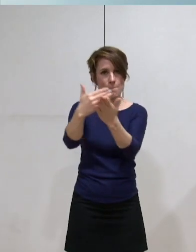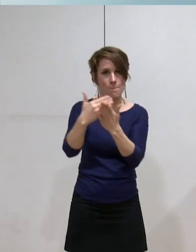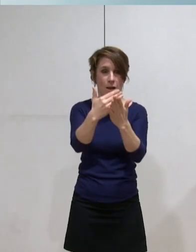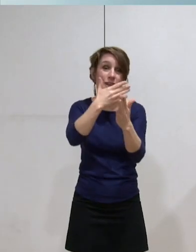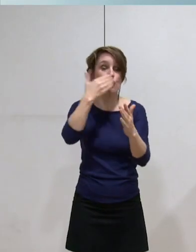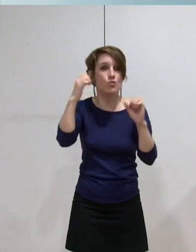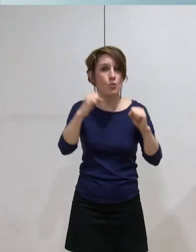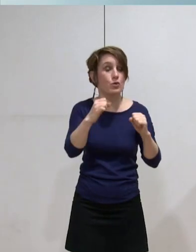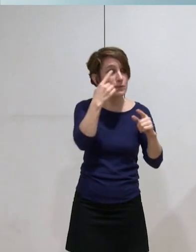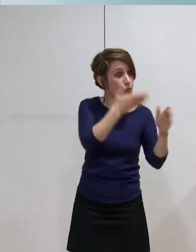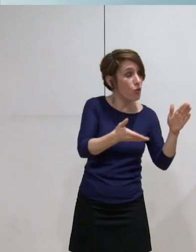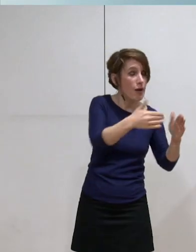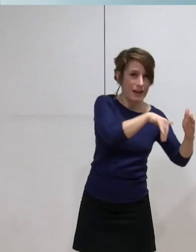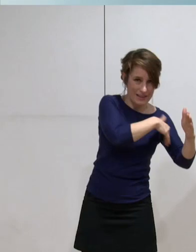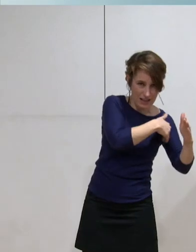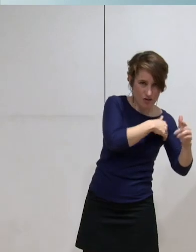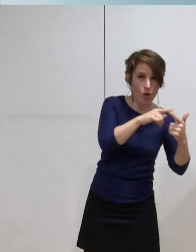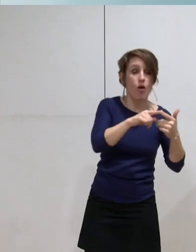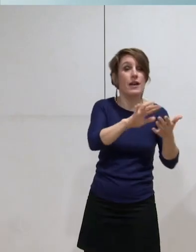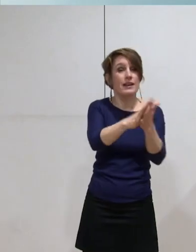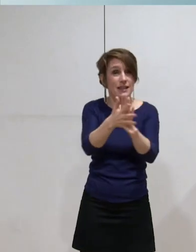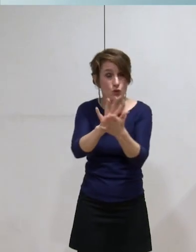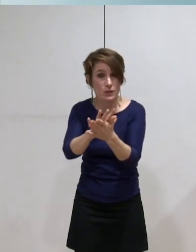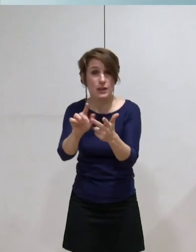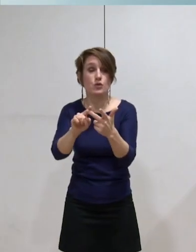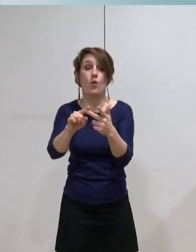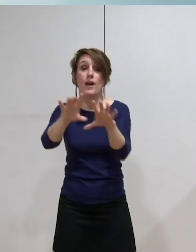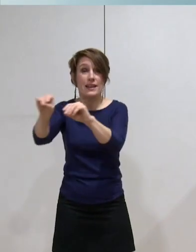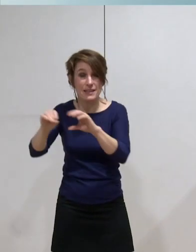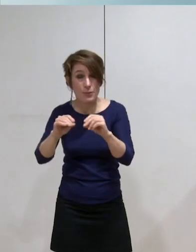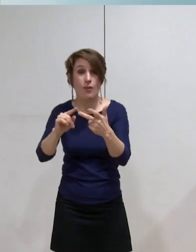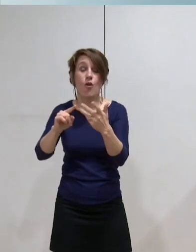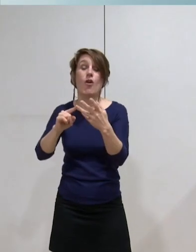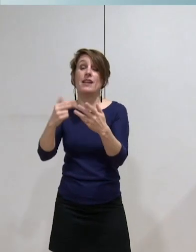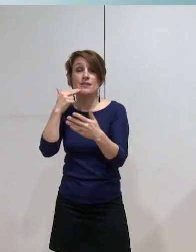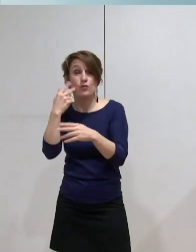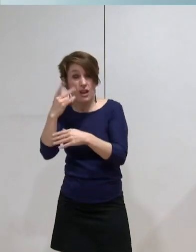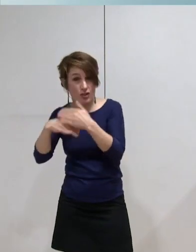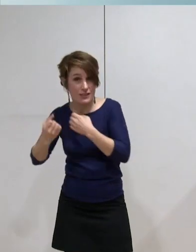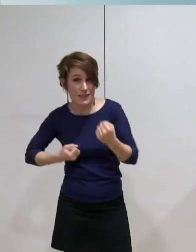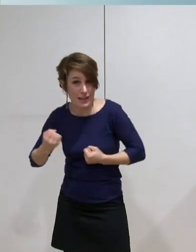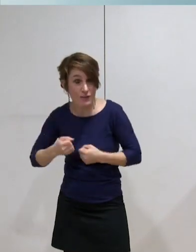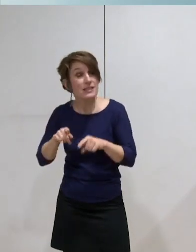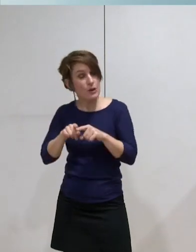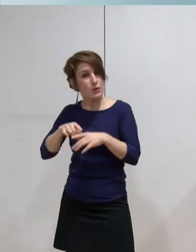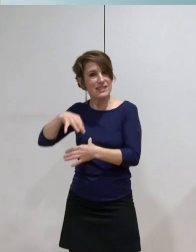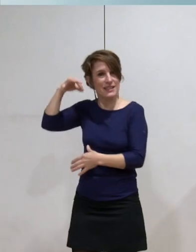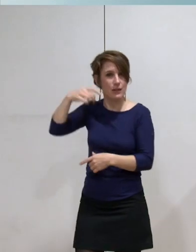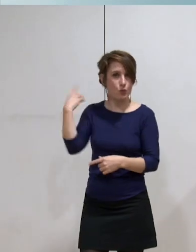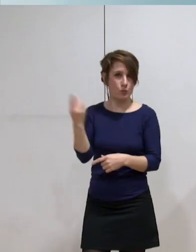personnel les associations les habitants les usagers des services mais aussi les